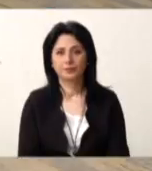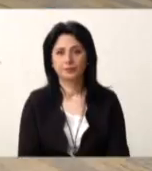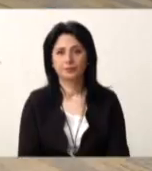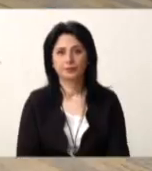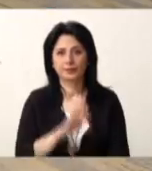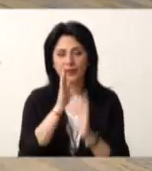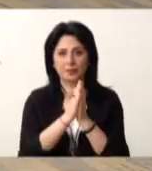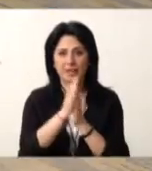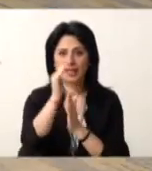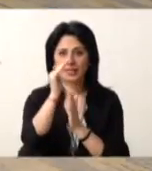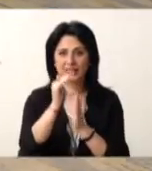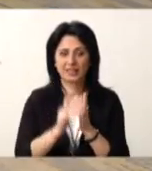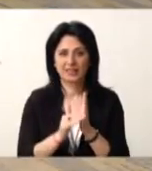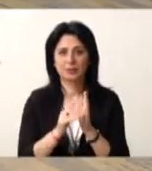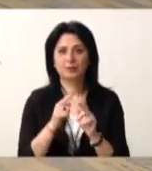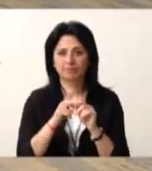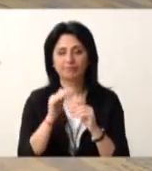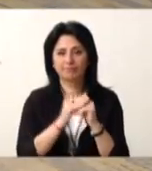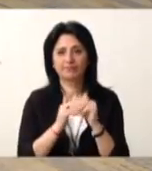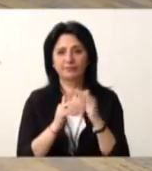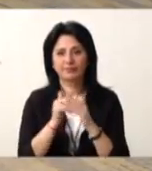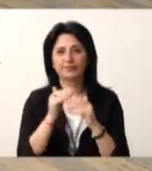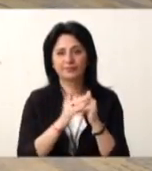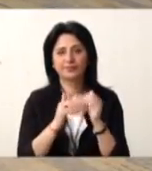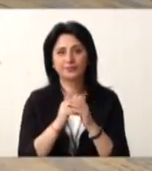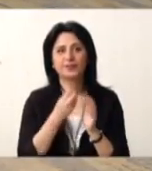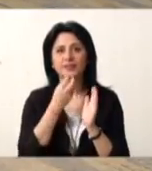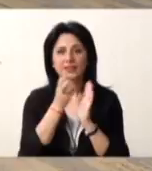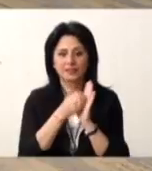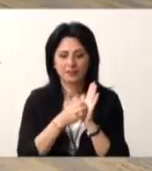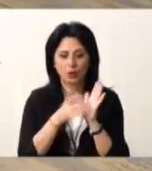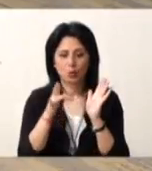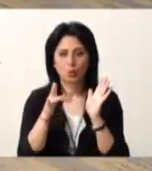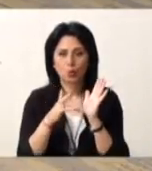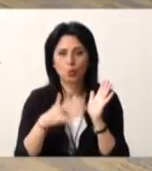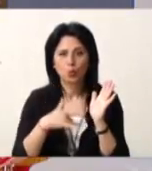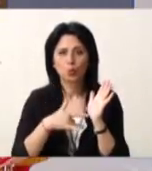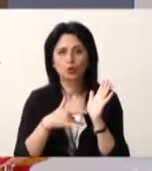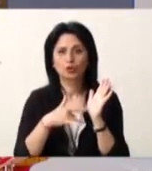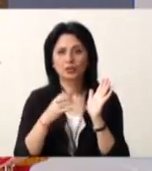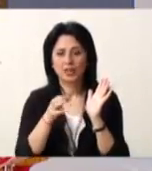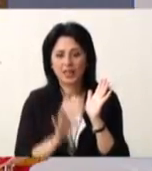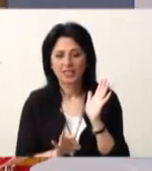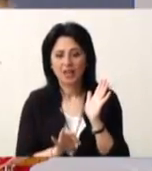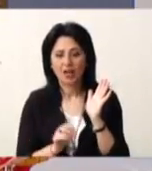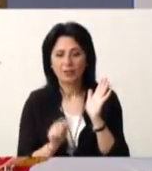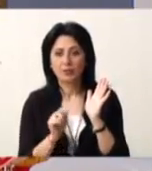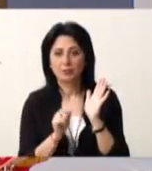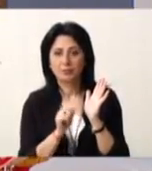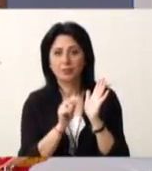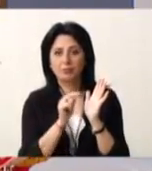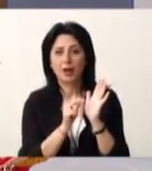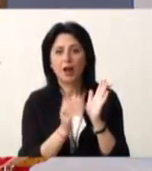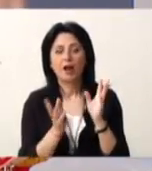ერთფრიან სისტემას, ანუ ცალკეული აღებული, ან ვთქვათ, ცალკე საყლაპავის, ცალკე კუჭის, ცალკე ნაწლავის დაავადება. არა, ერთად მთელი